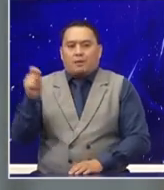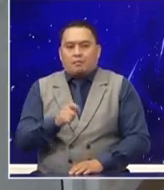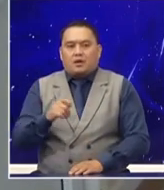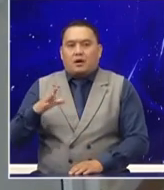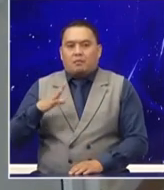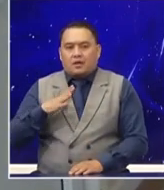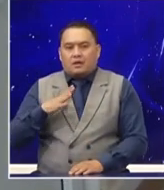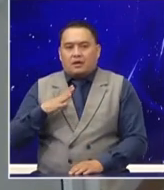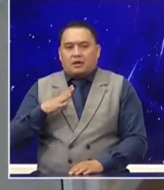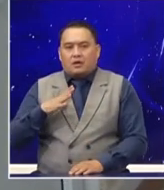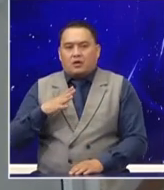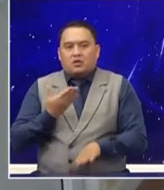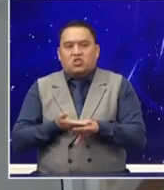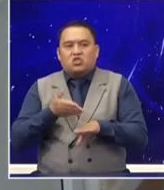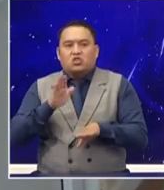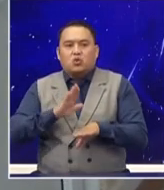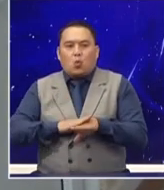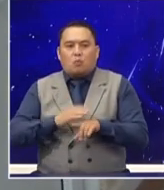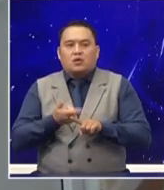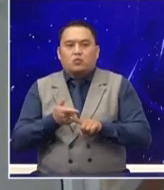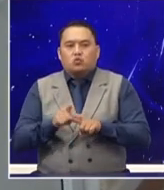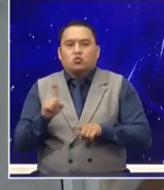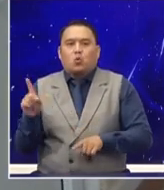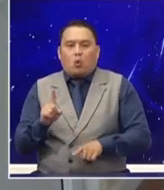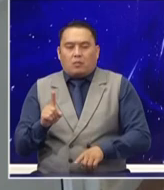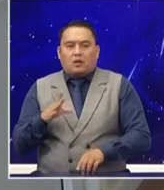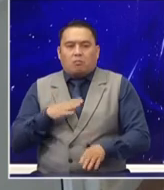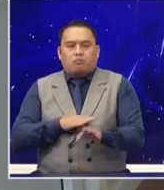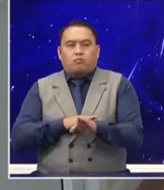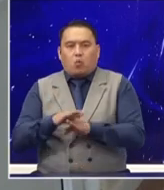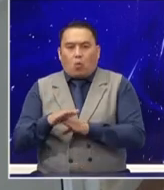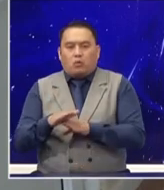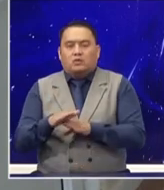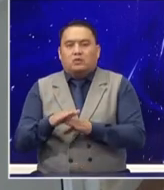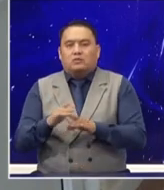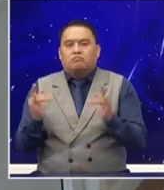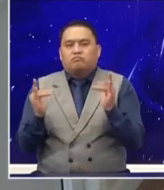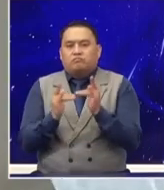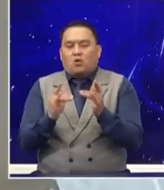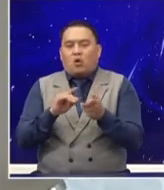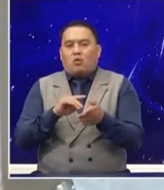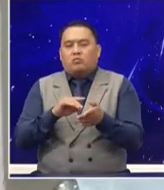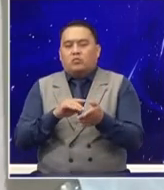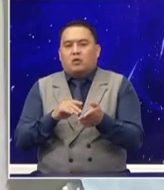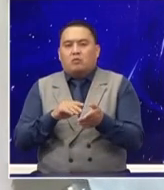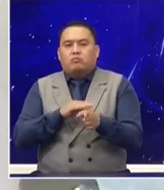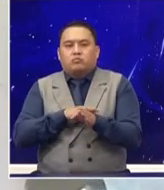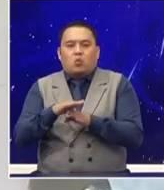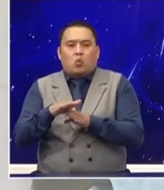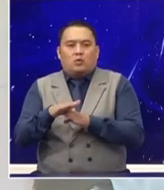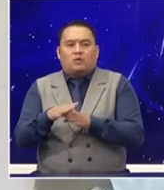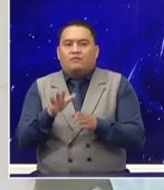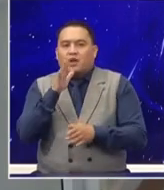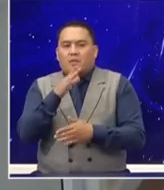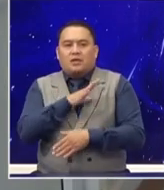было очень тяжело, потому что здесь было полные палаты пациентов. У нас времени на что не